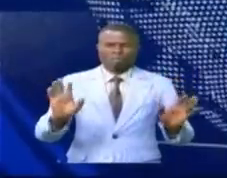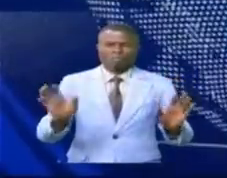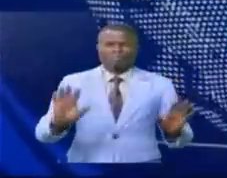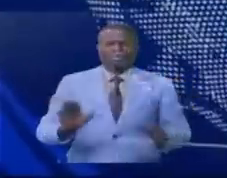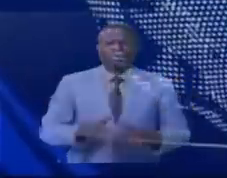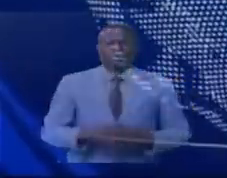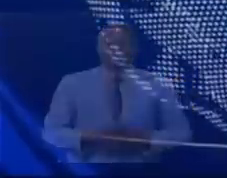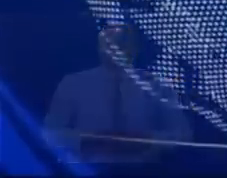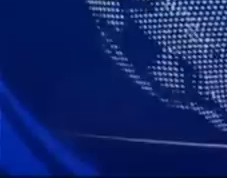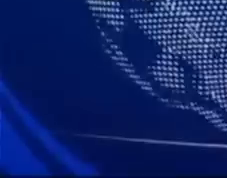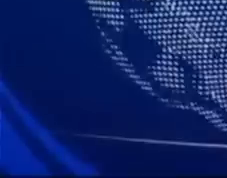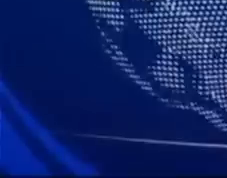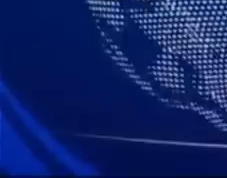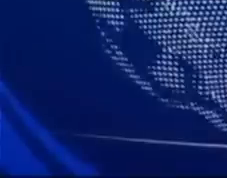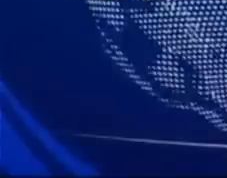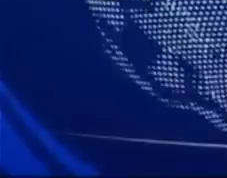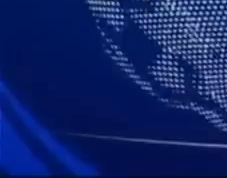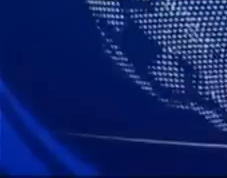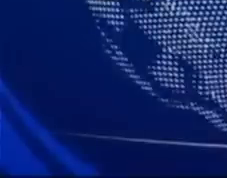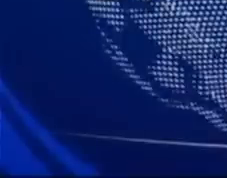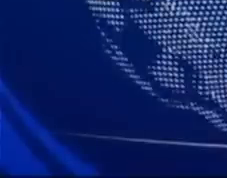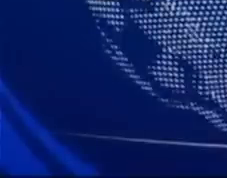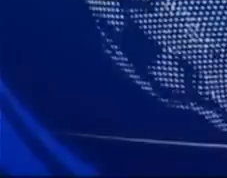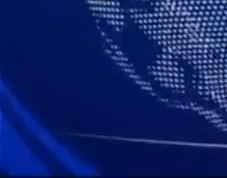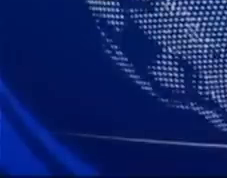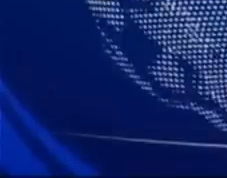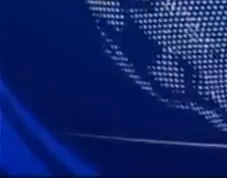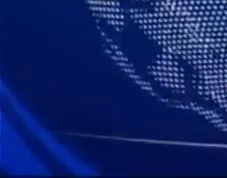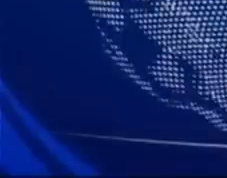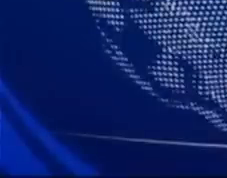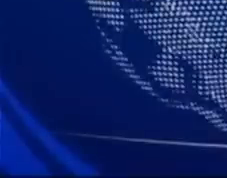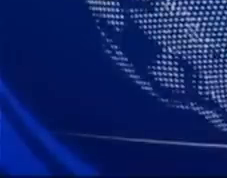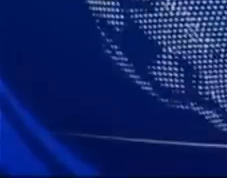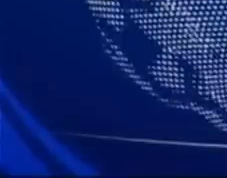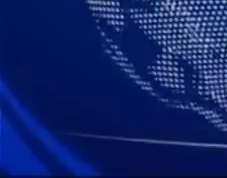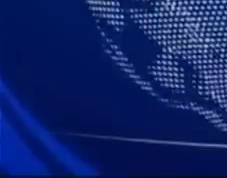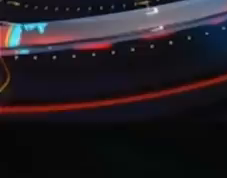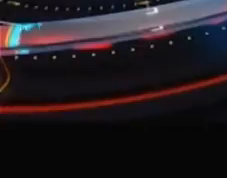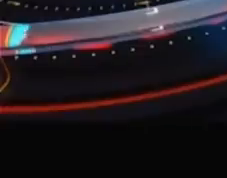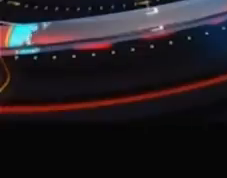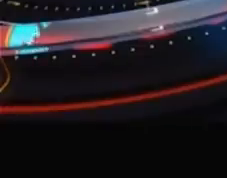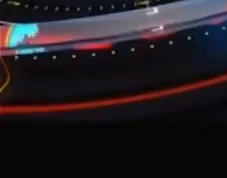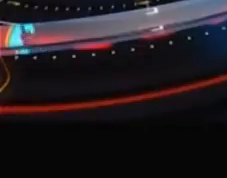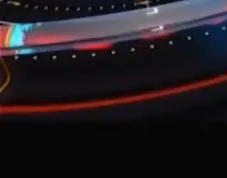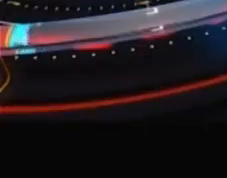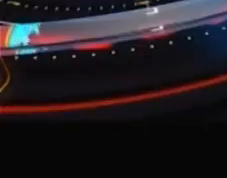excellente suite de programme sur la Radio-Télévision Nationale Congolaise. À la prochaine.